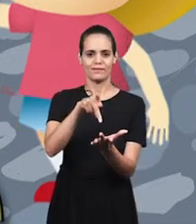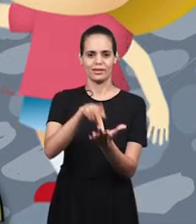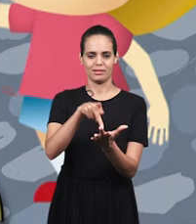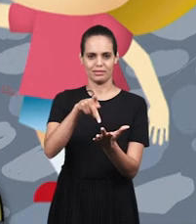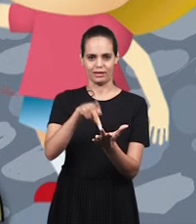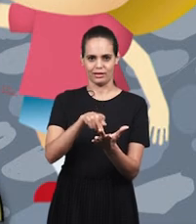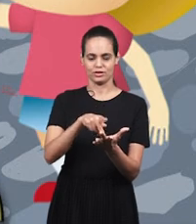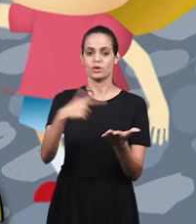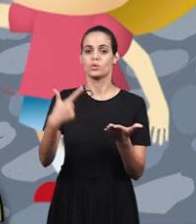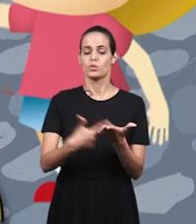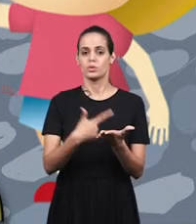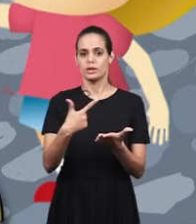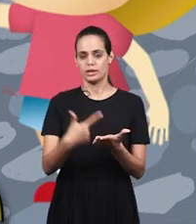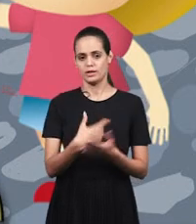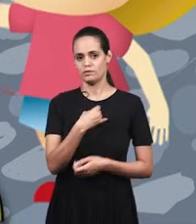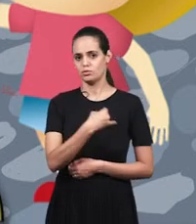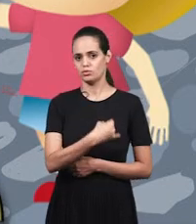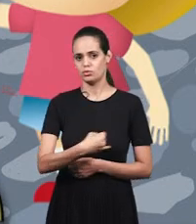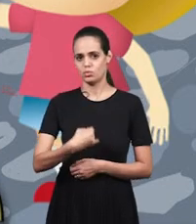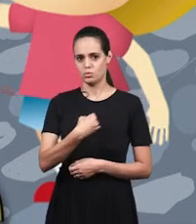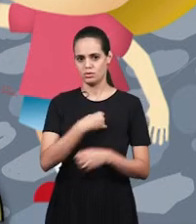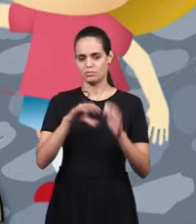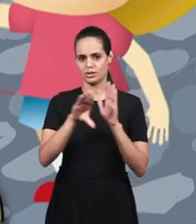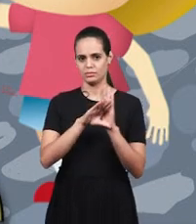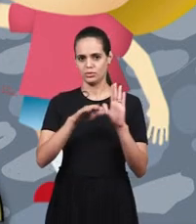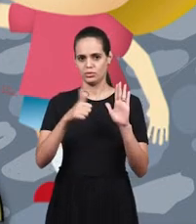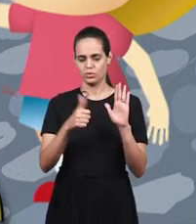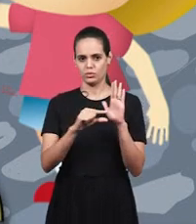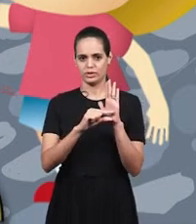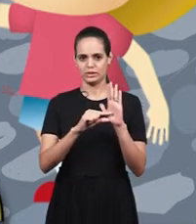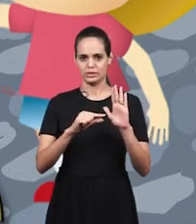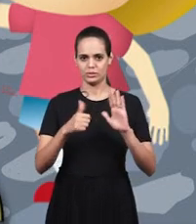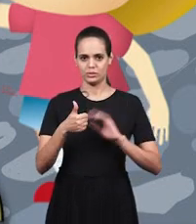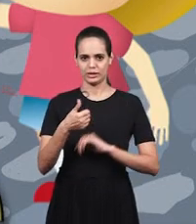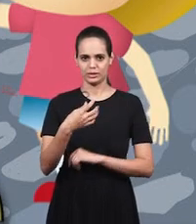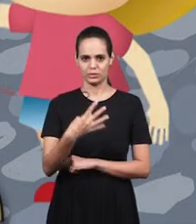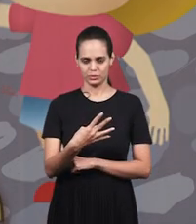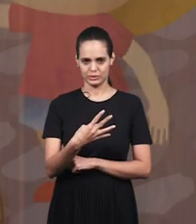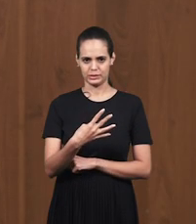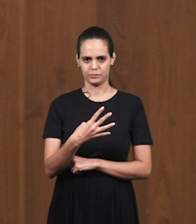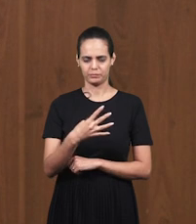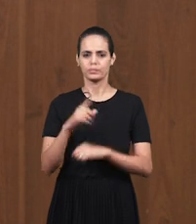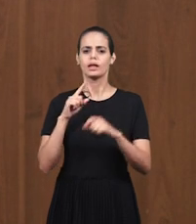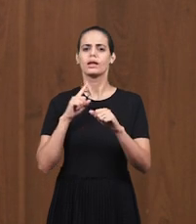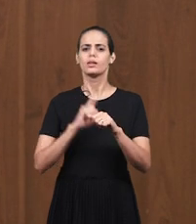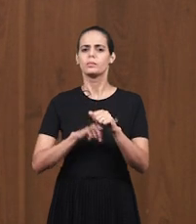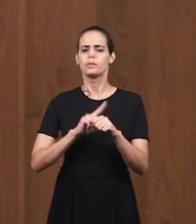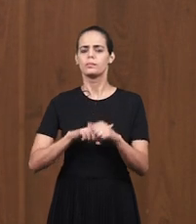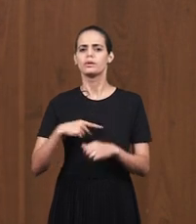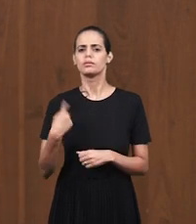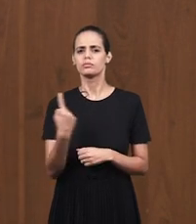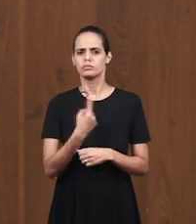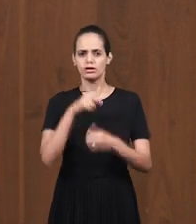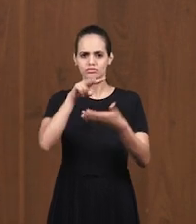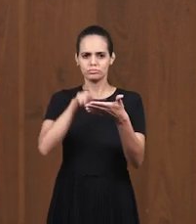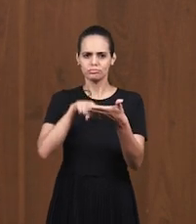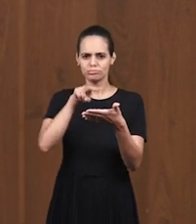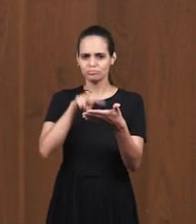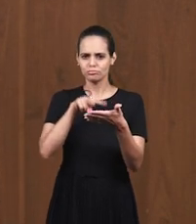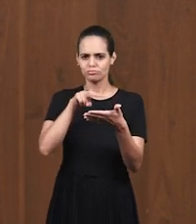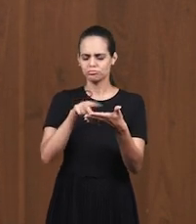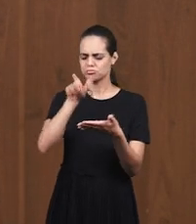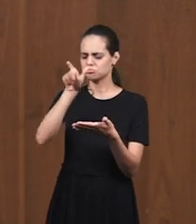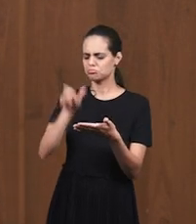и истины». Да? Написано в Евангелии от Иоанна, 1 глава, 14 стих. Когда мы читаем этот